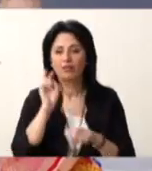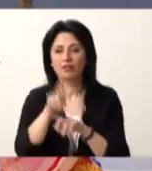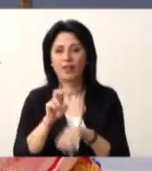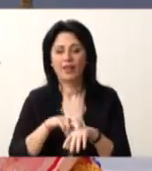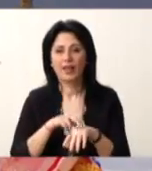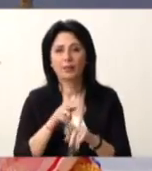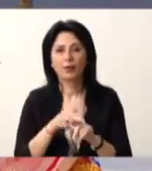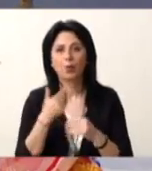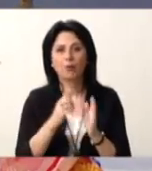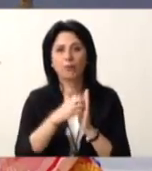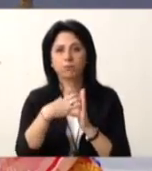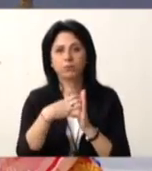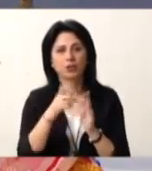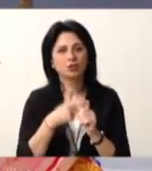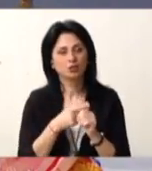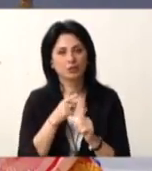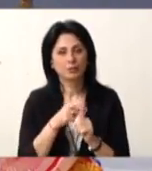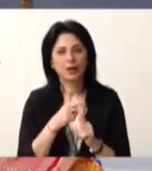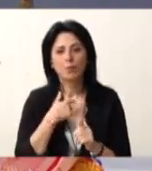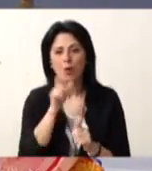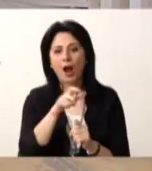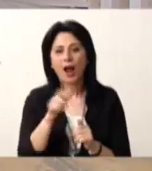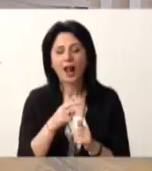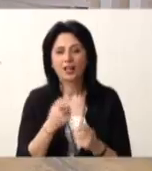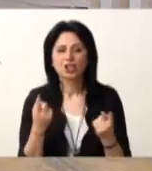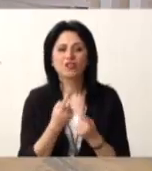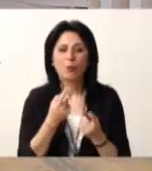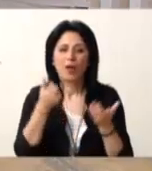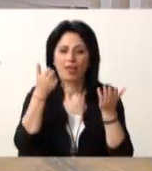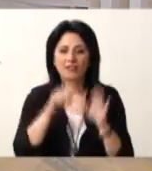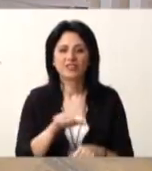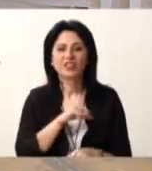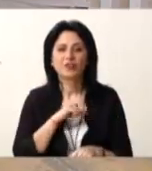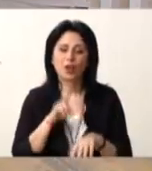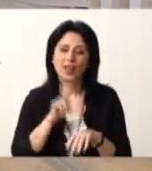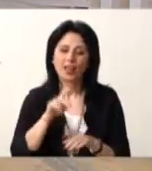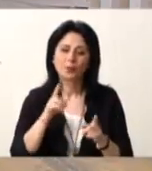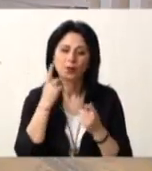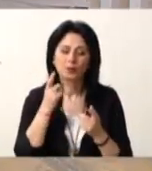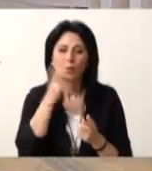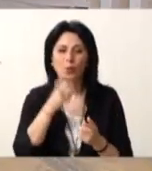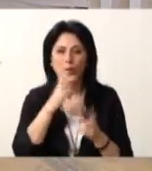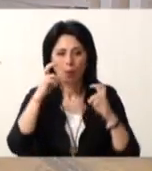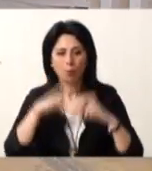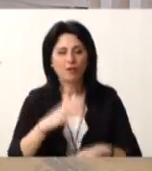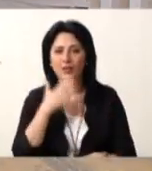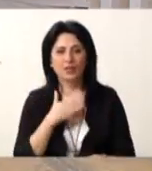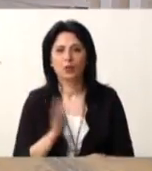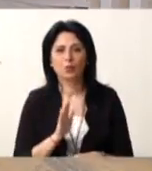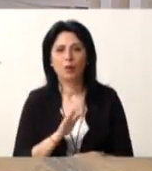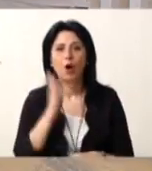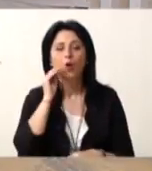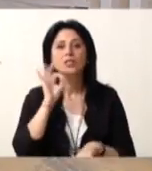დიდი ზომის არის უკვე საკმაოდ ეს დივერტიკული და ის უკვე კონსერვატიული, ანუ წამლებით და მედიკამენტებით მისი